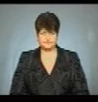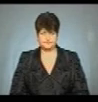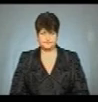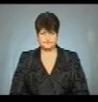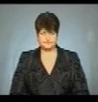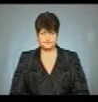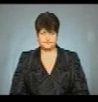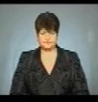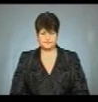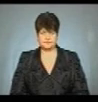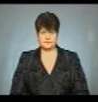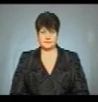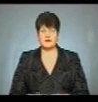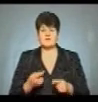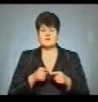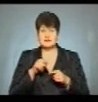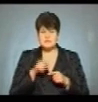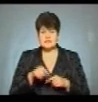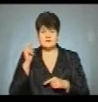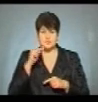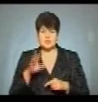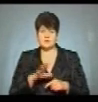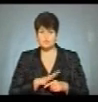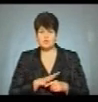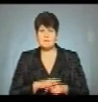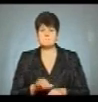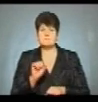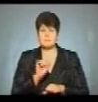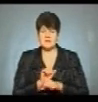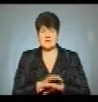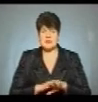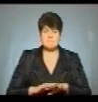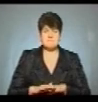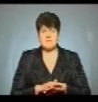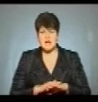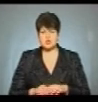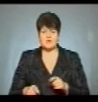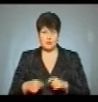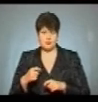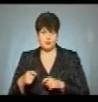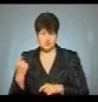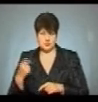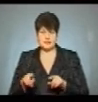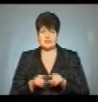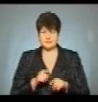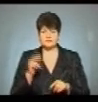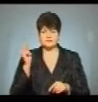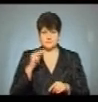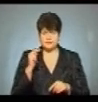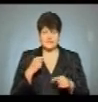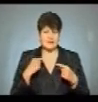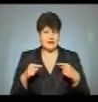В ході цих навчань відпрацьовано елементи припинення масових порушень. Також відпрацьовано